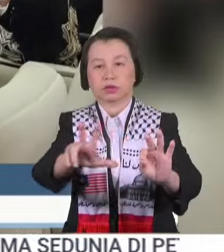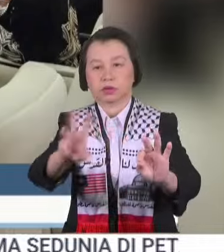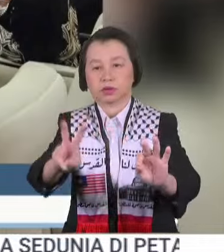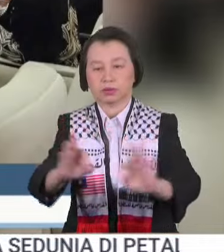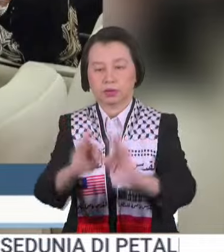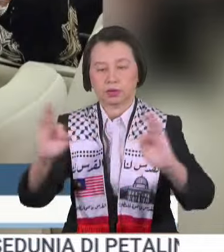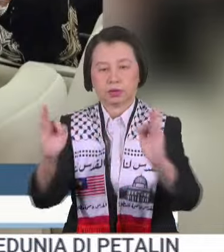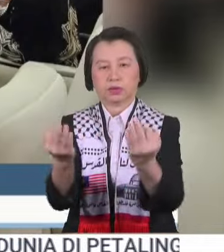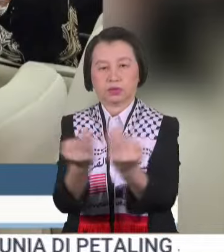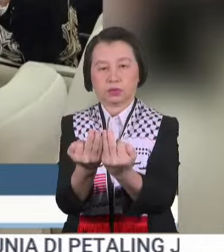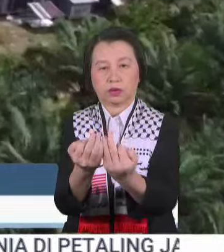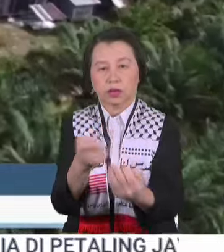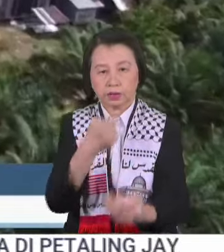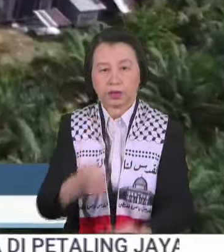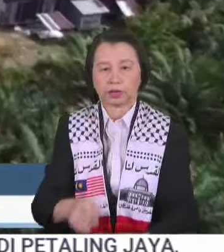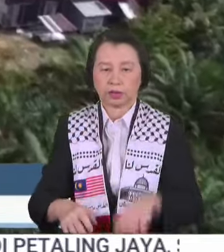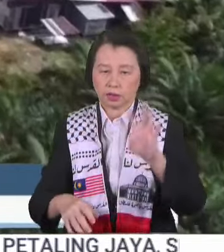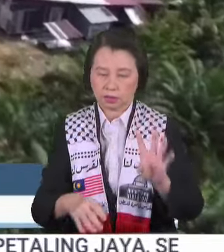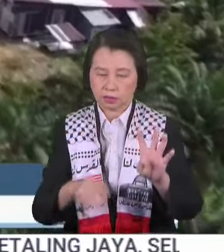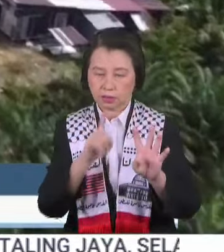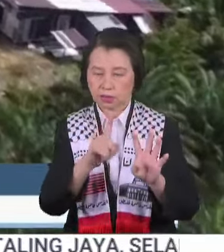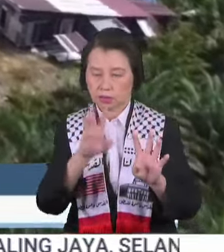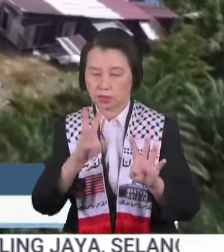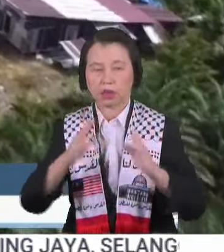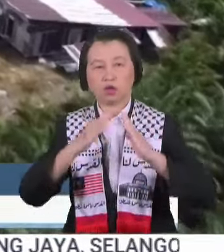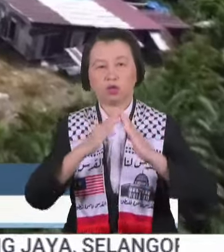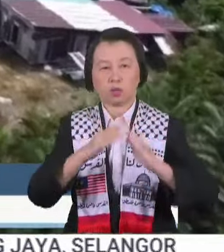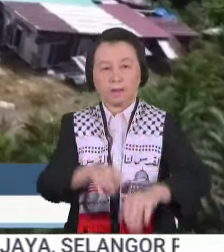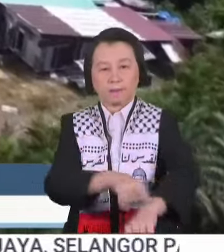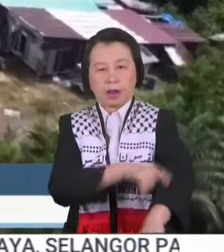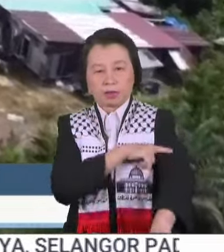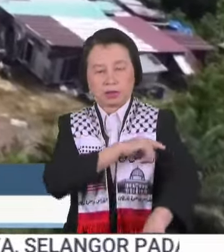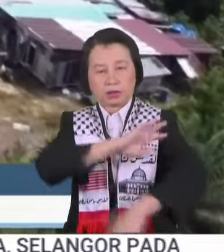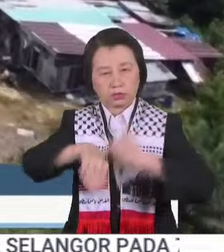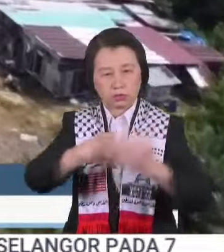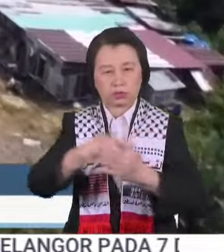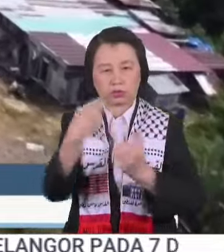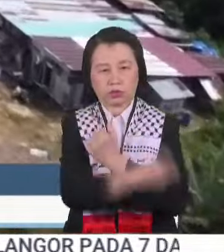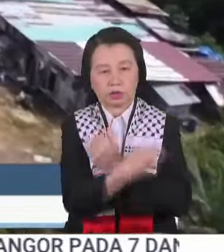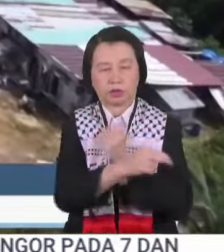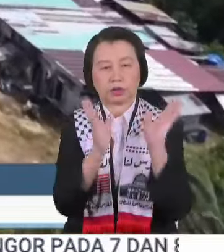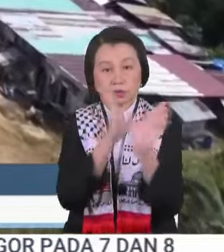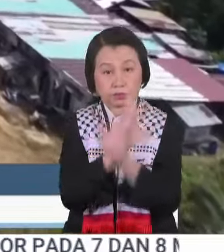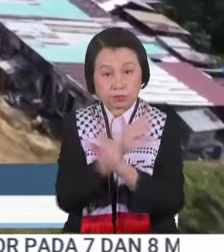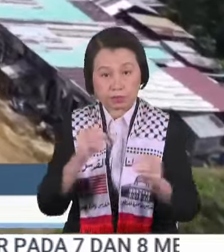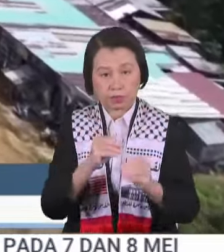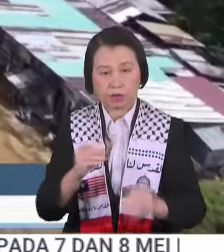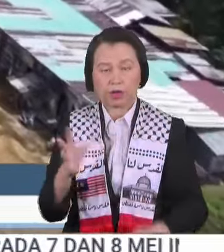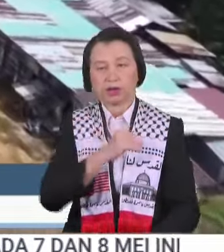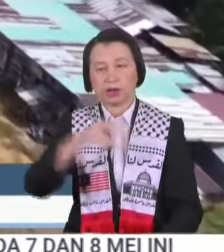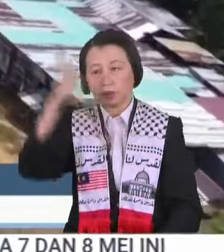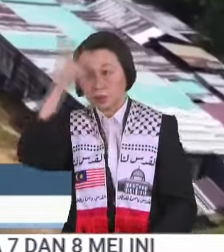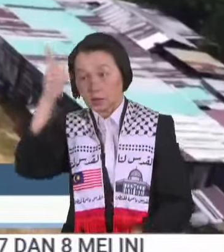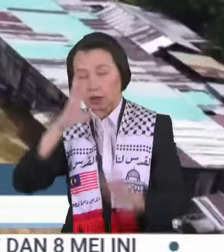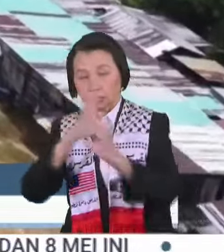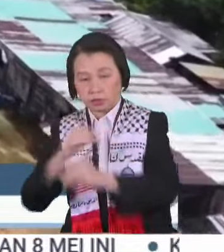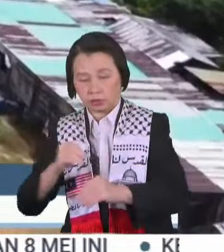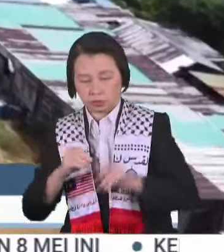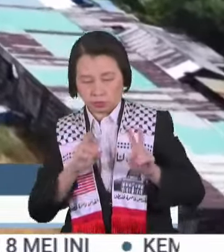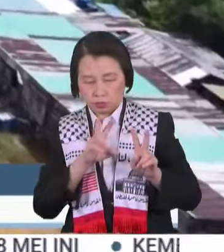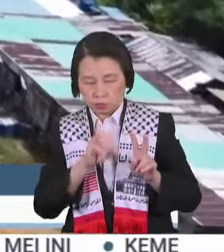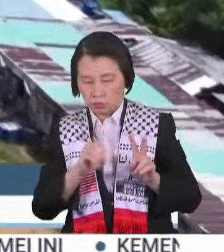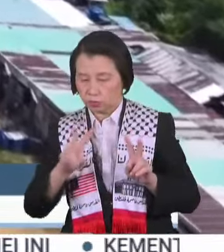9,436 keluarga dari 416 rumah panjang seluruh negeri. Sementara itu, Kerajaan Sarawak pula sejak